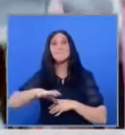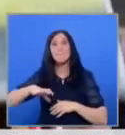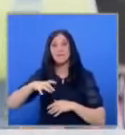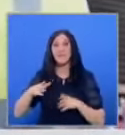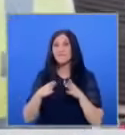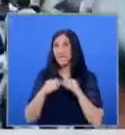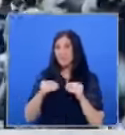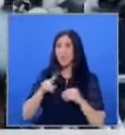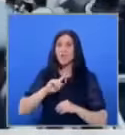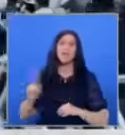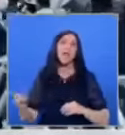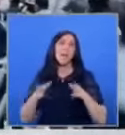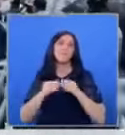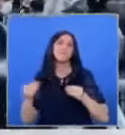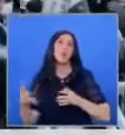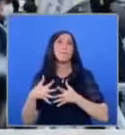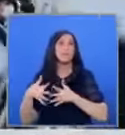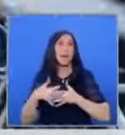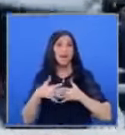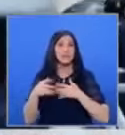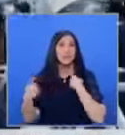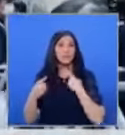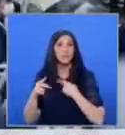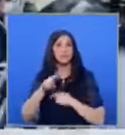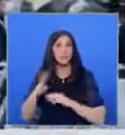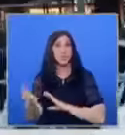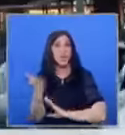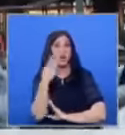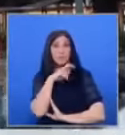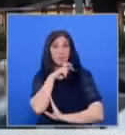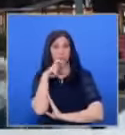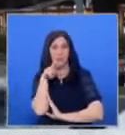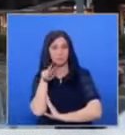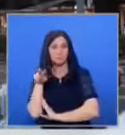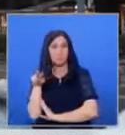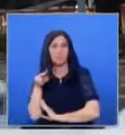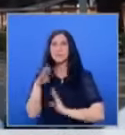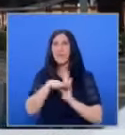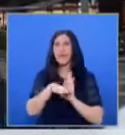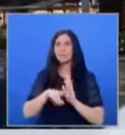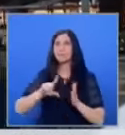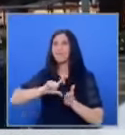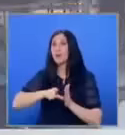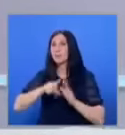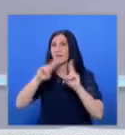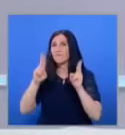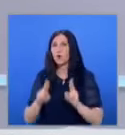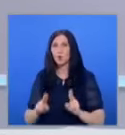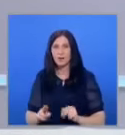«Не на японско-американските разговори». 24 000 полицаи бдят за реда по време на форума.